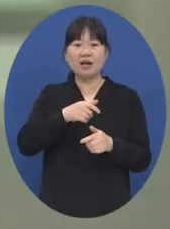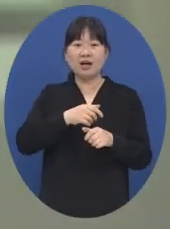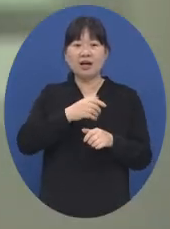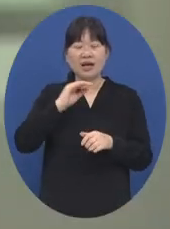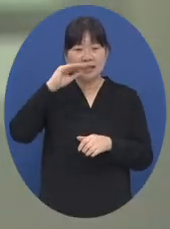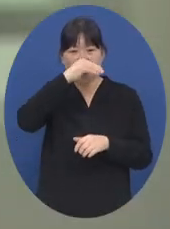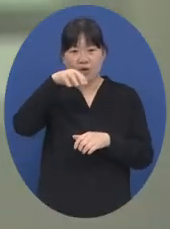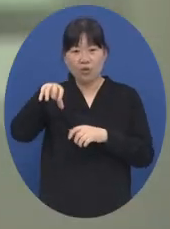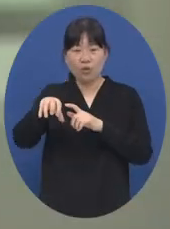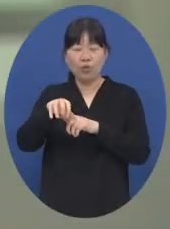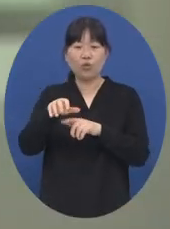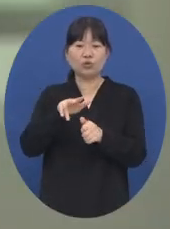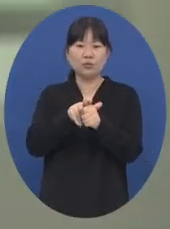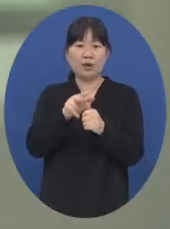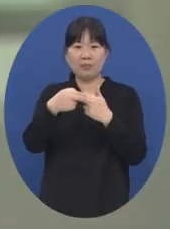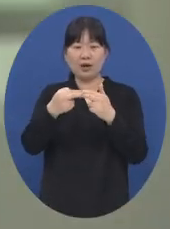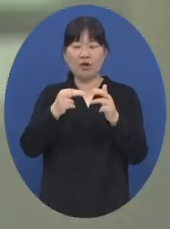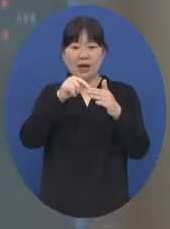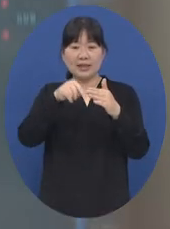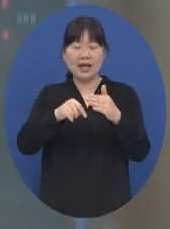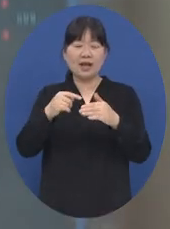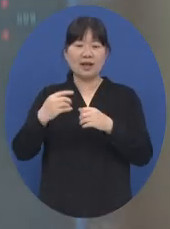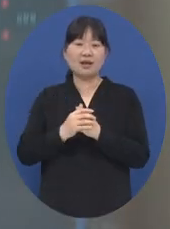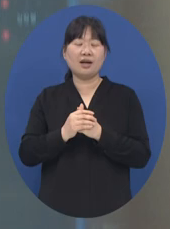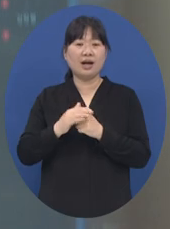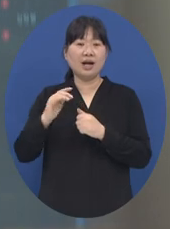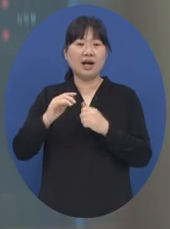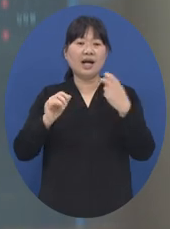후보 병원 중에서 다음 달 중으로 감염병